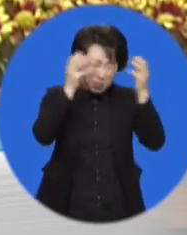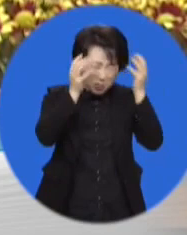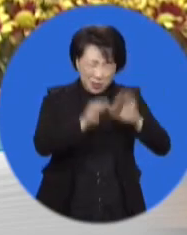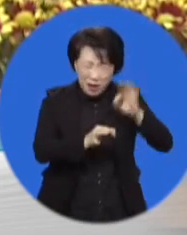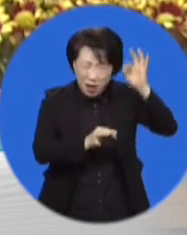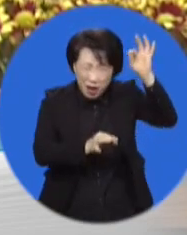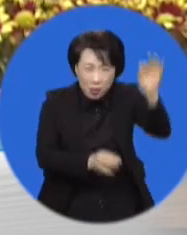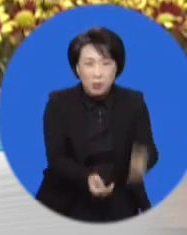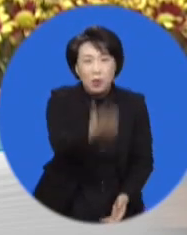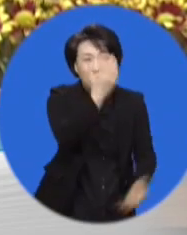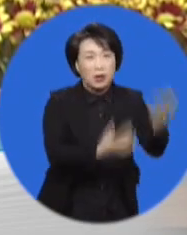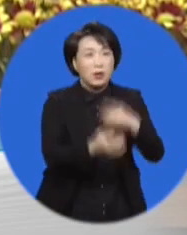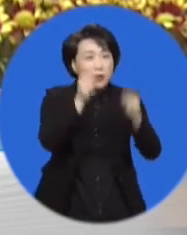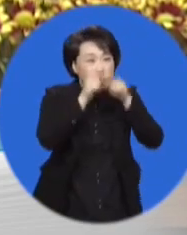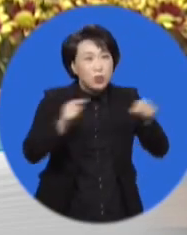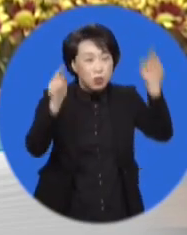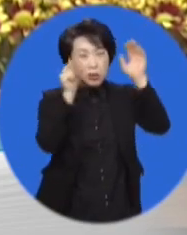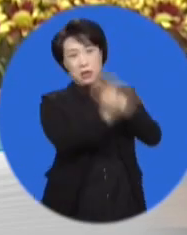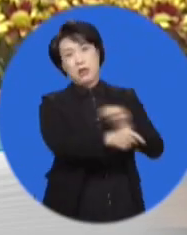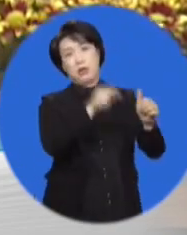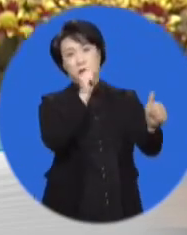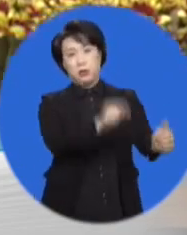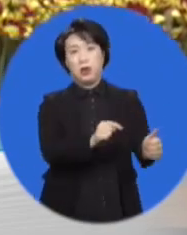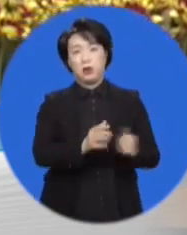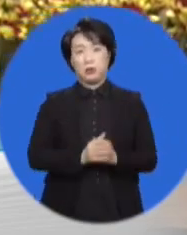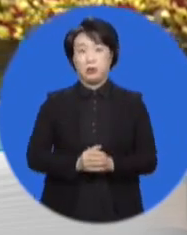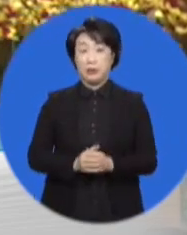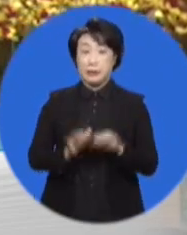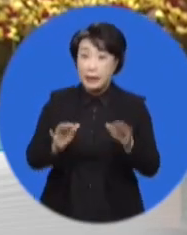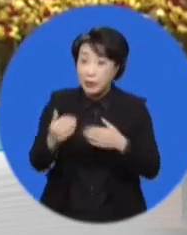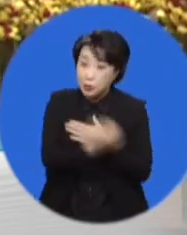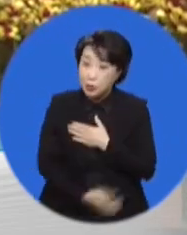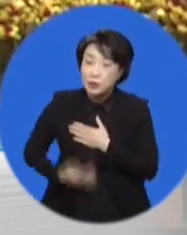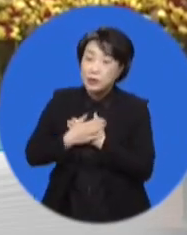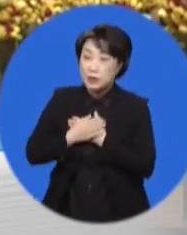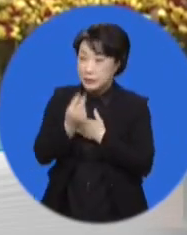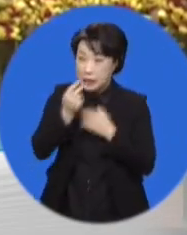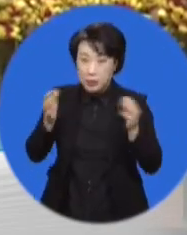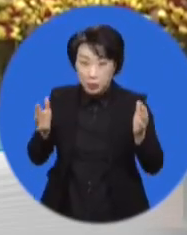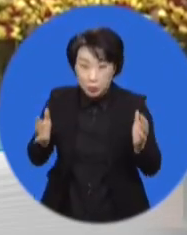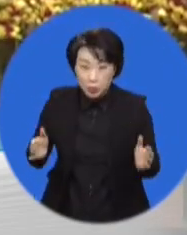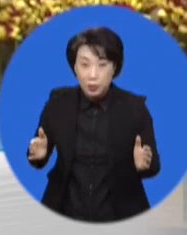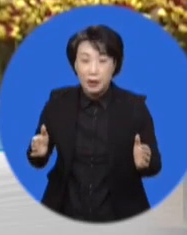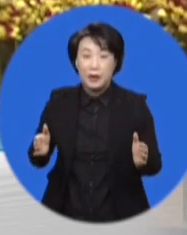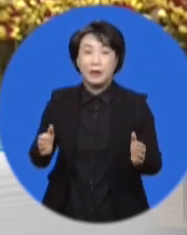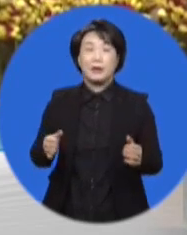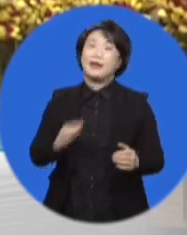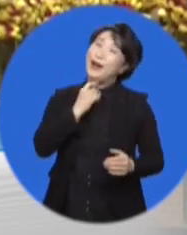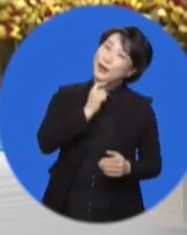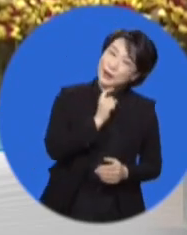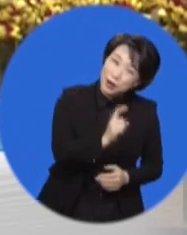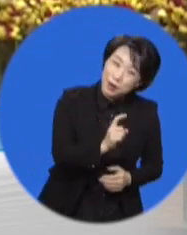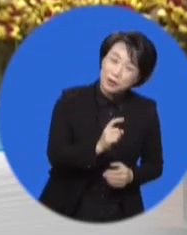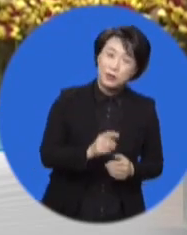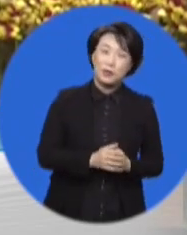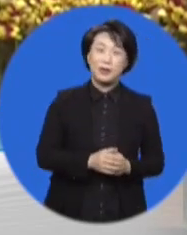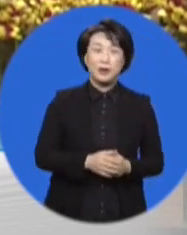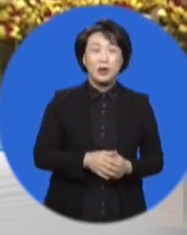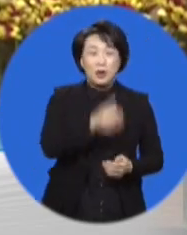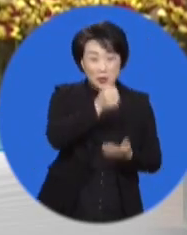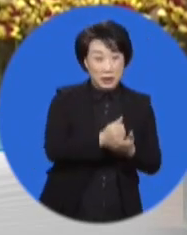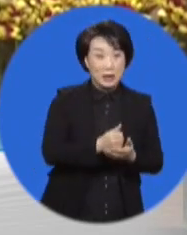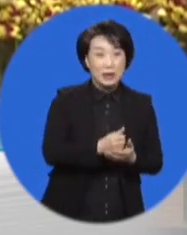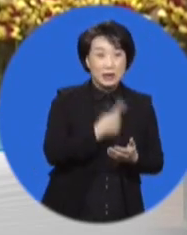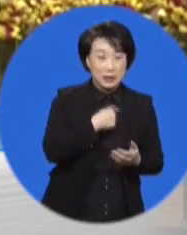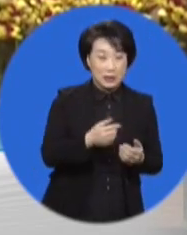새도록불타는지옥에가야지그래서육신이사는동안열살먹은사람도재밌는